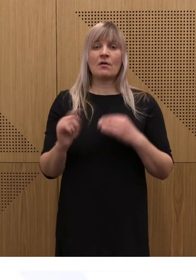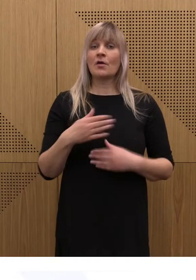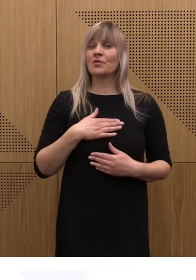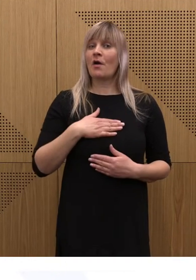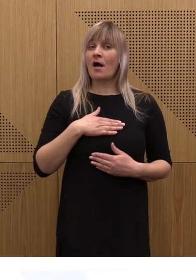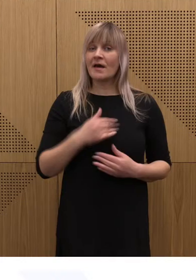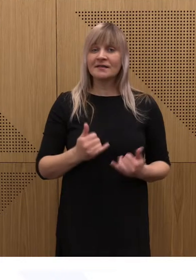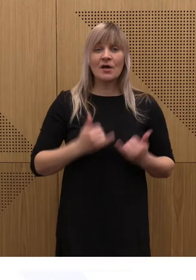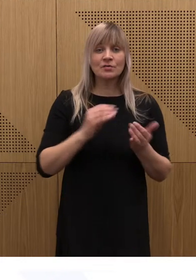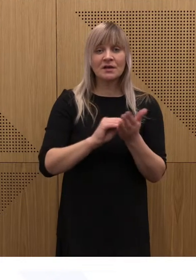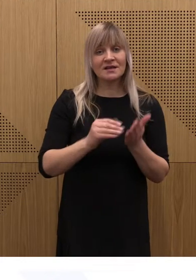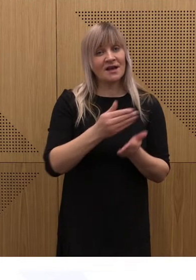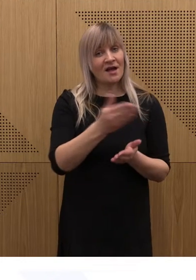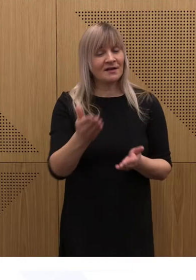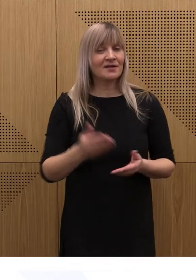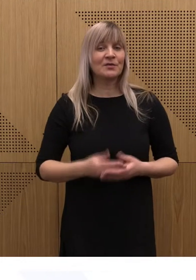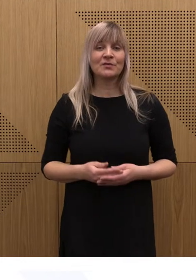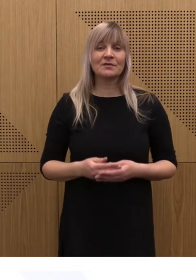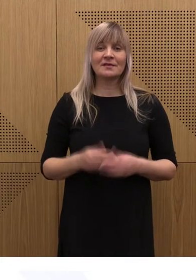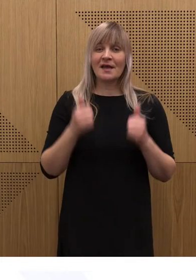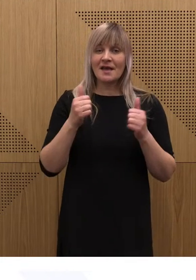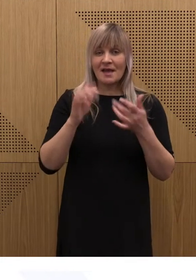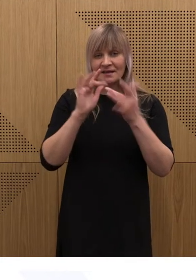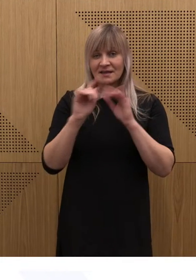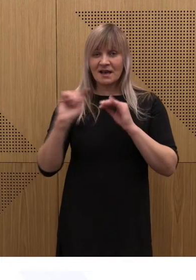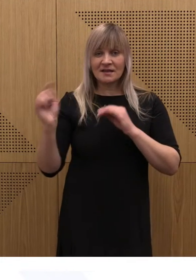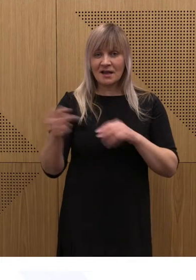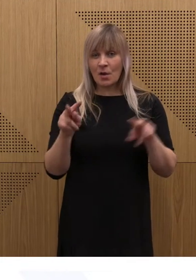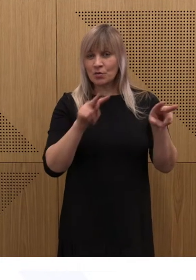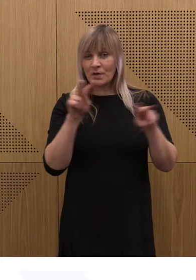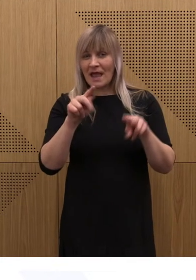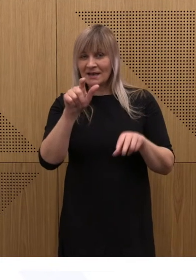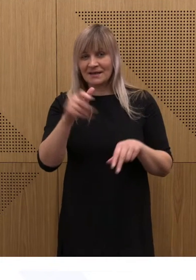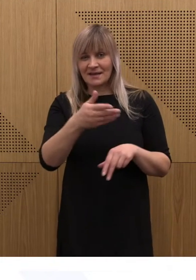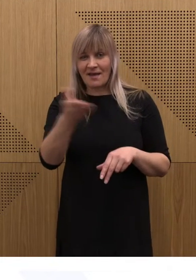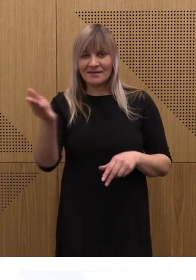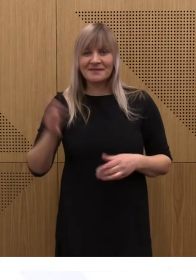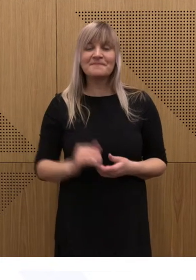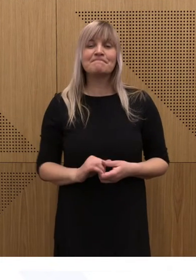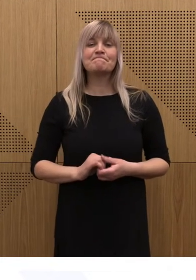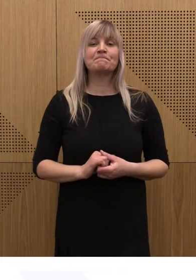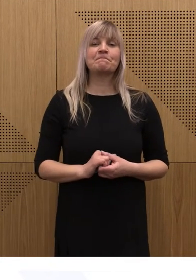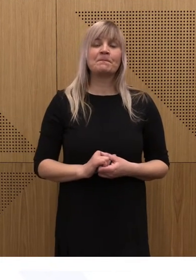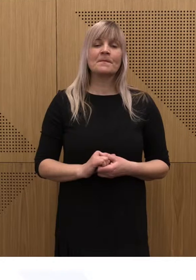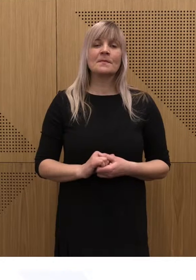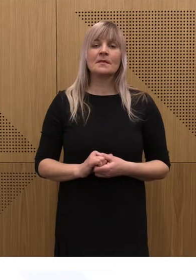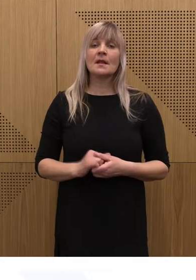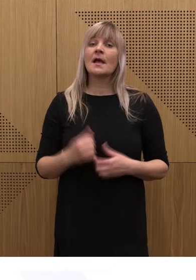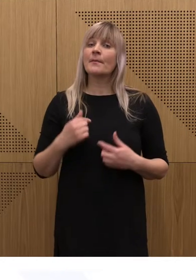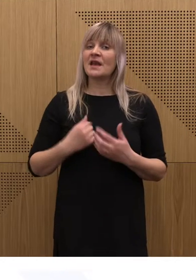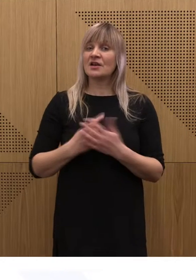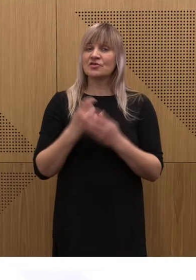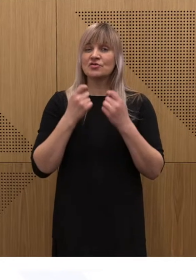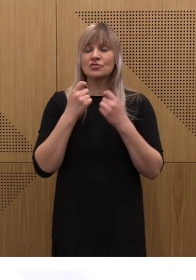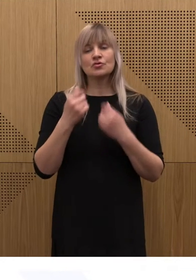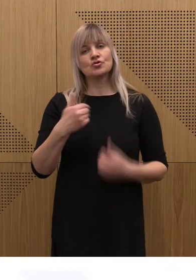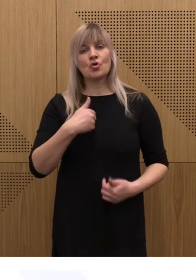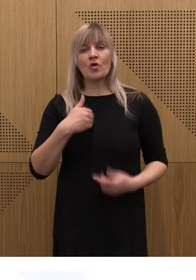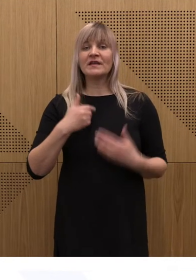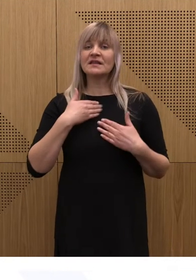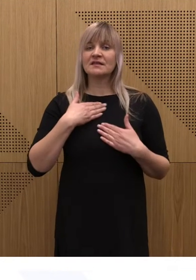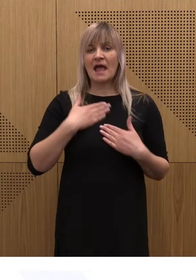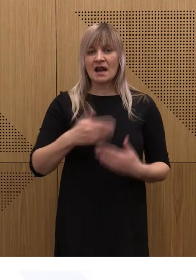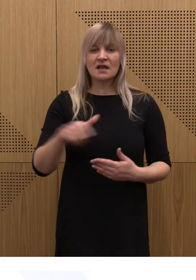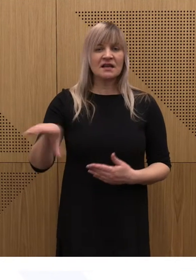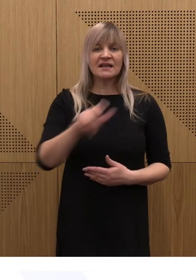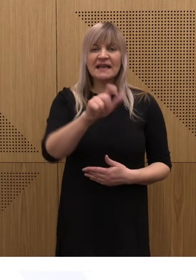aitäh ja austatud ajakirjanikud ja head interneti teel jälgijad . Et ma kõigepealt soovin tänada kõiki inimesi ,